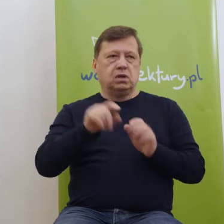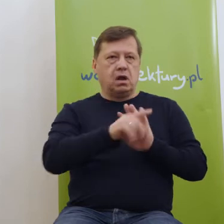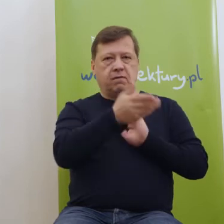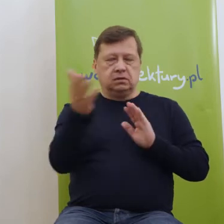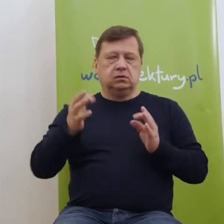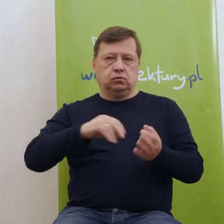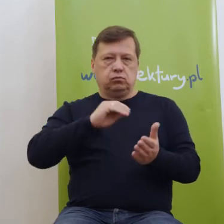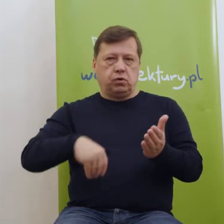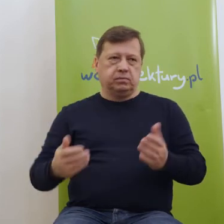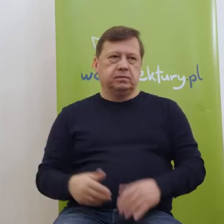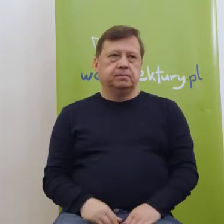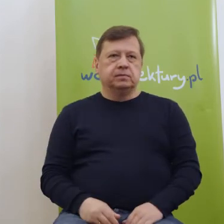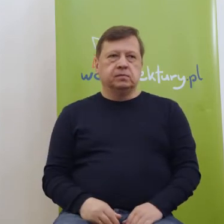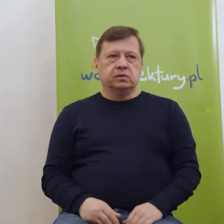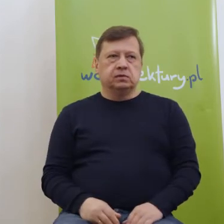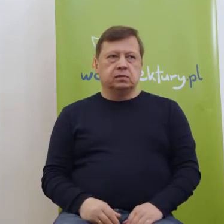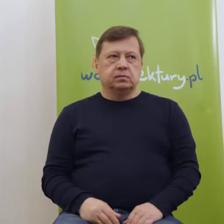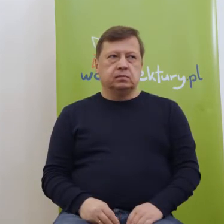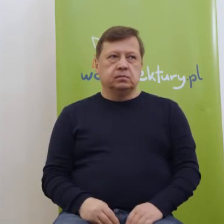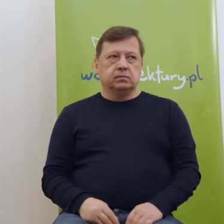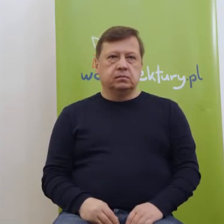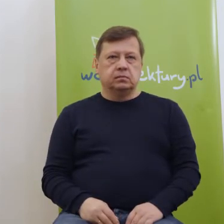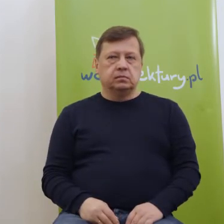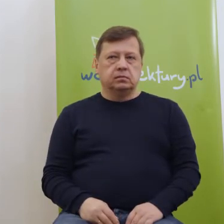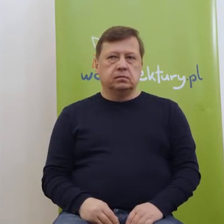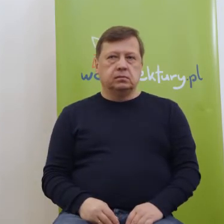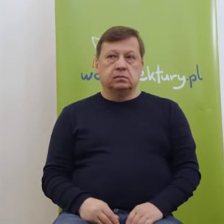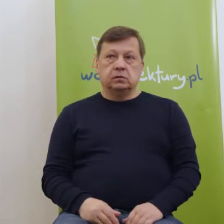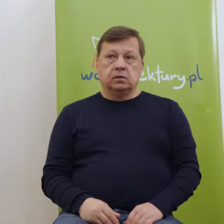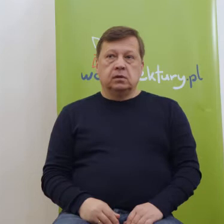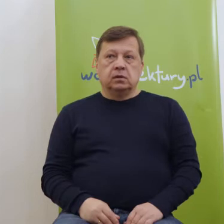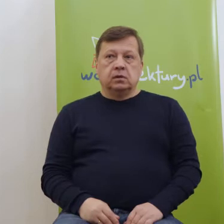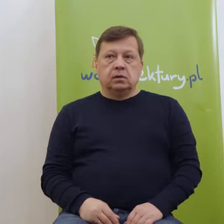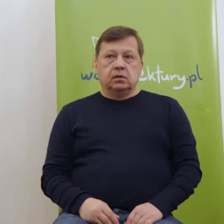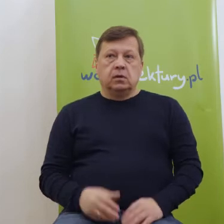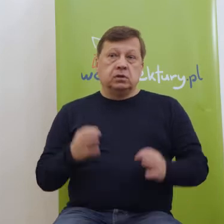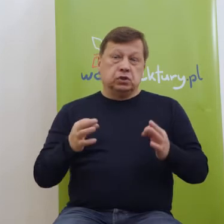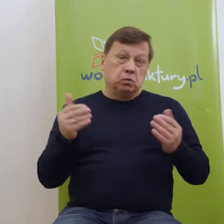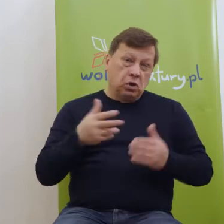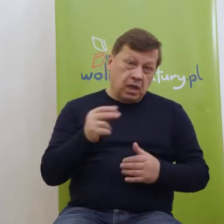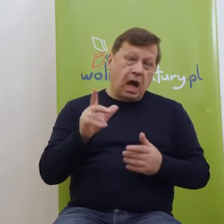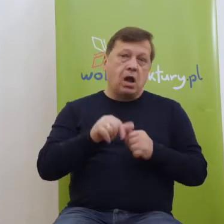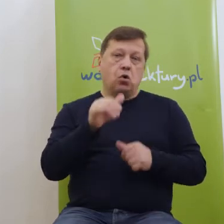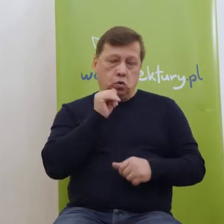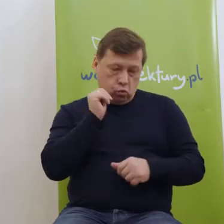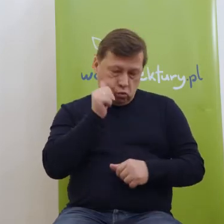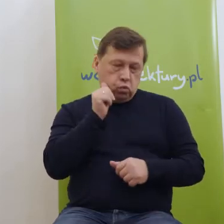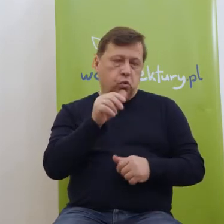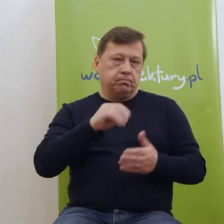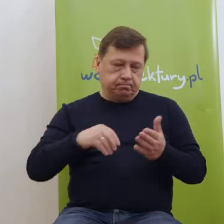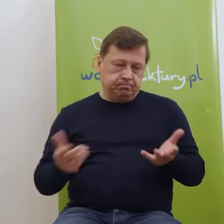podejść. To pewnie już nie dzisiaj, tylko jutro, ale tak zachęcamy. Powiedziałaś, że ta pani powiedziała ci,